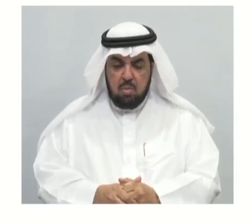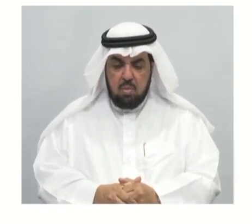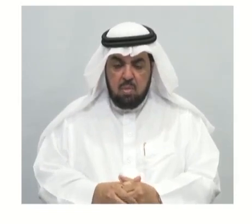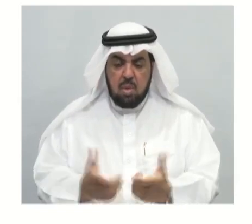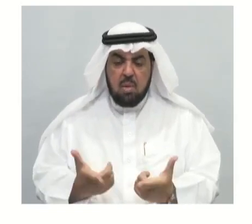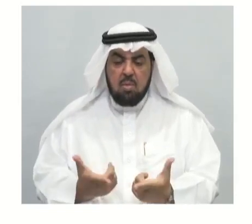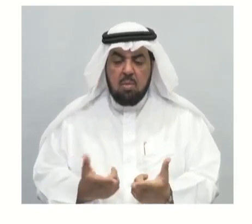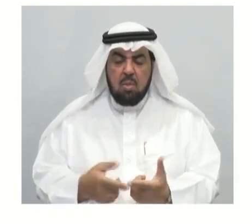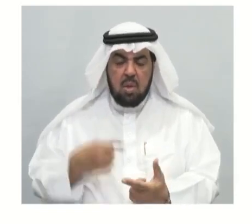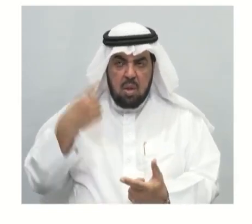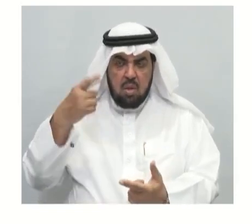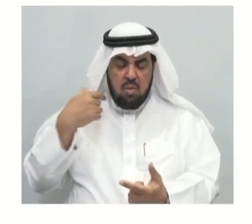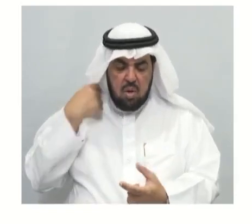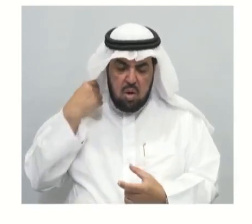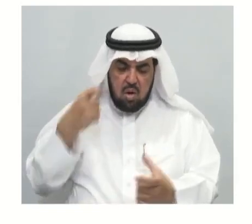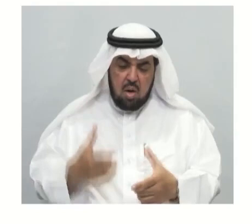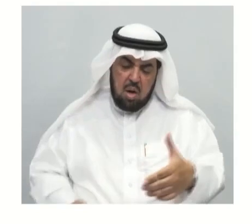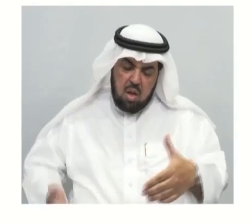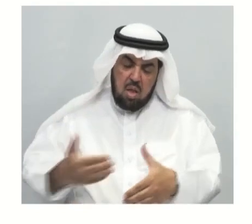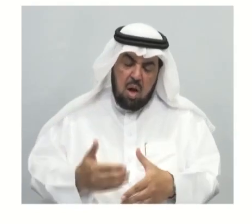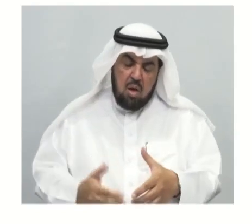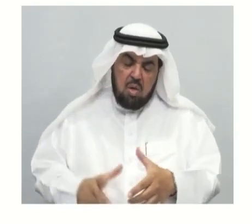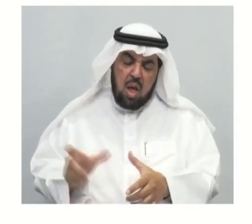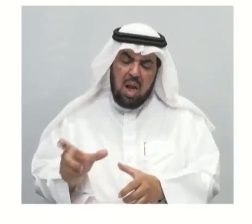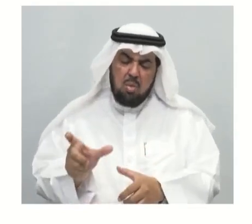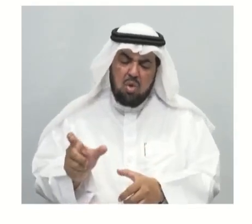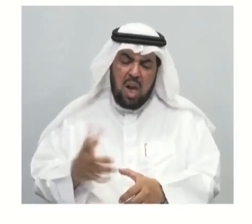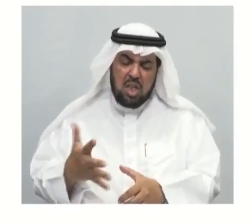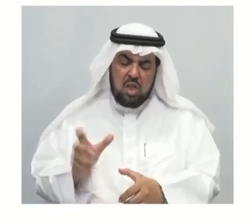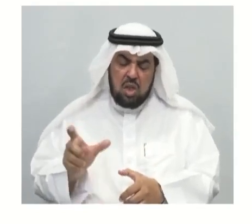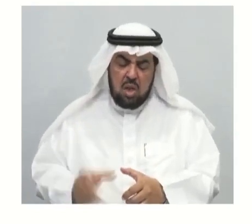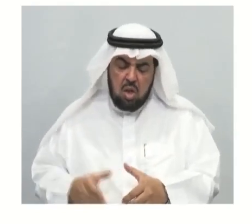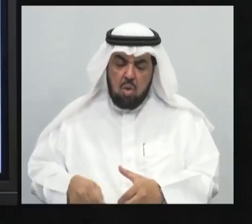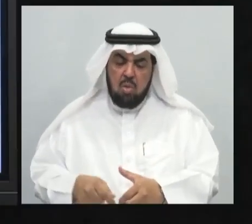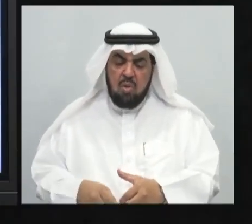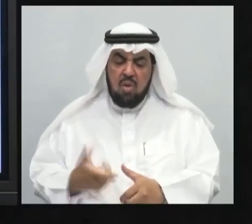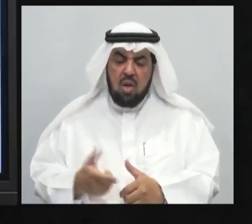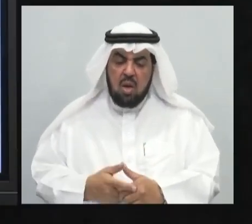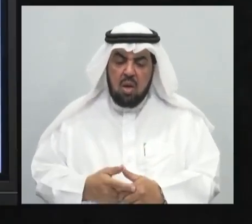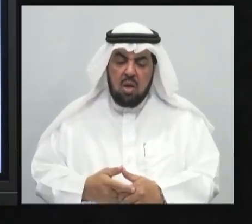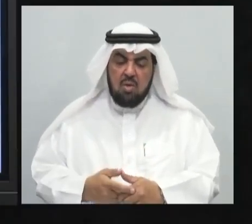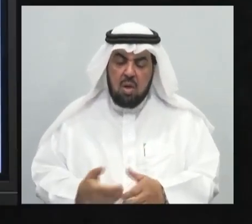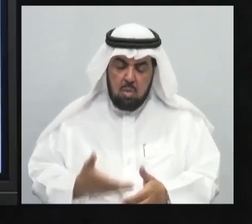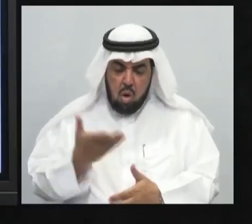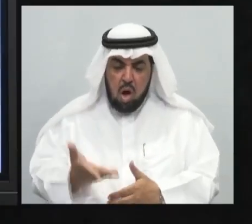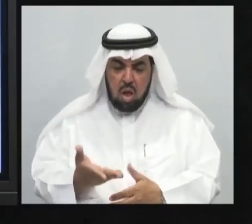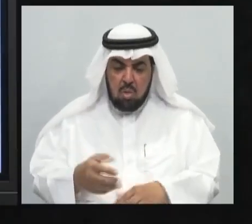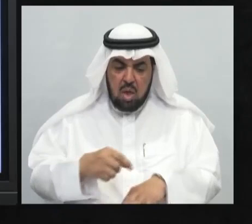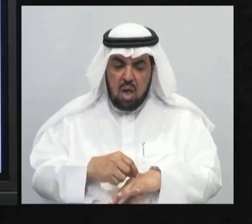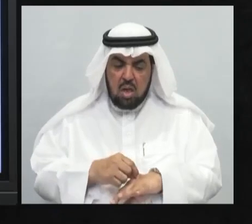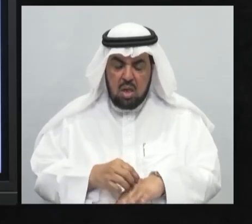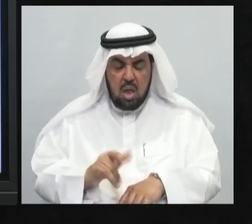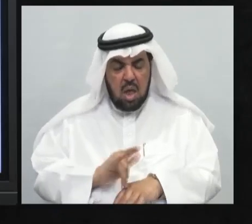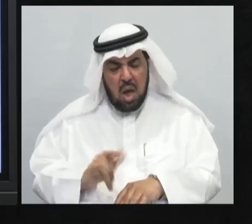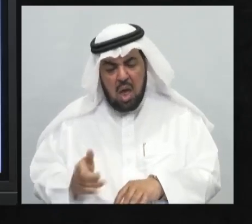الطالب اتفقنا ان اضافه المصطلحات تتم في حال مخاطبه اشخاص